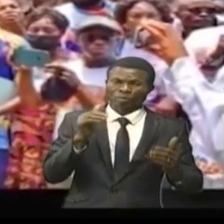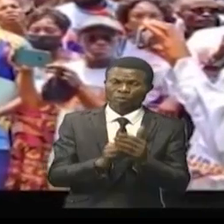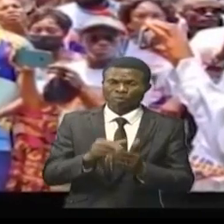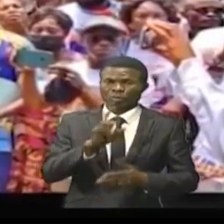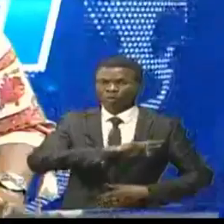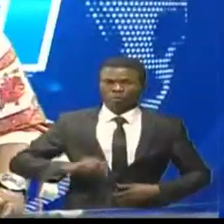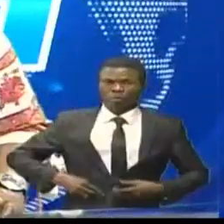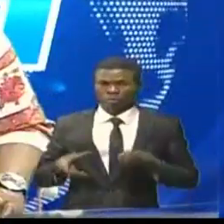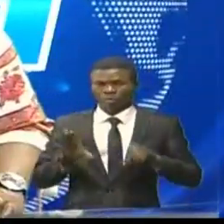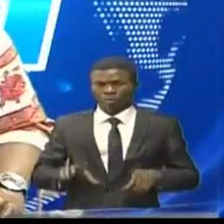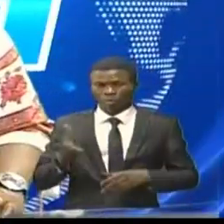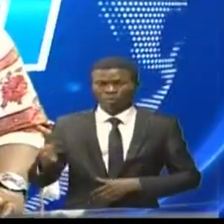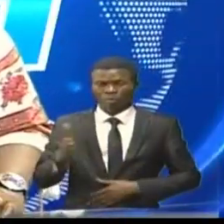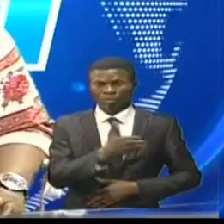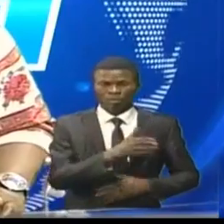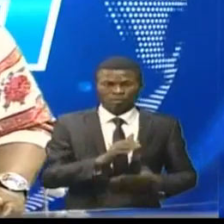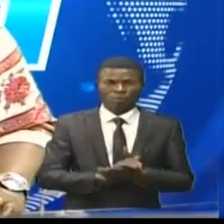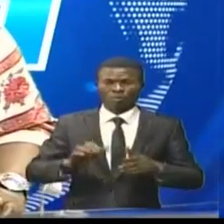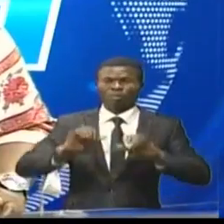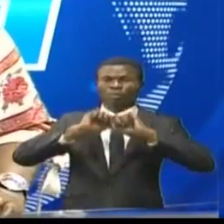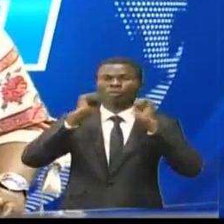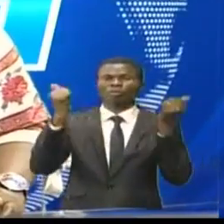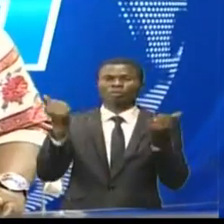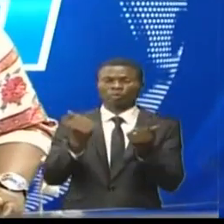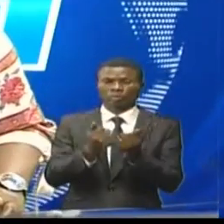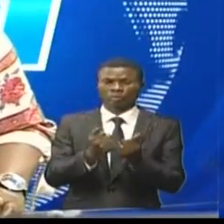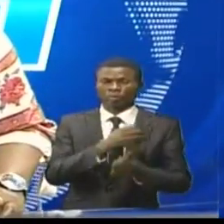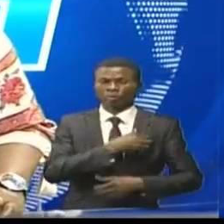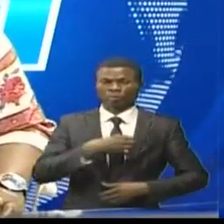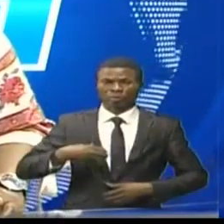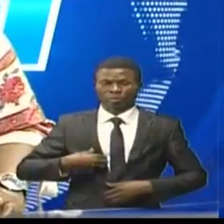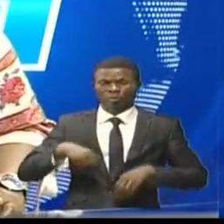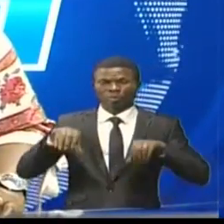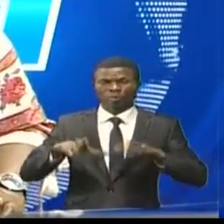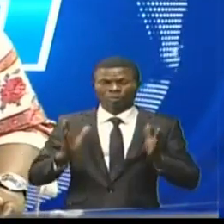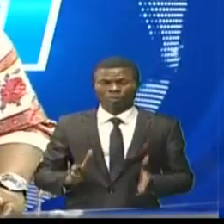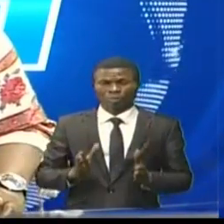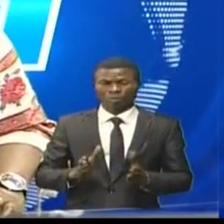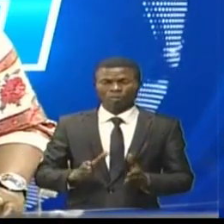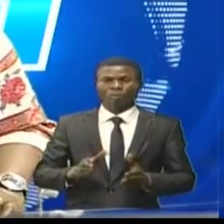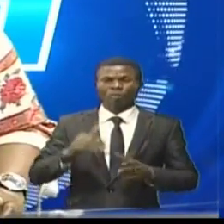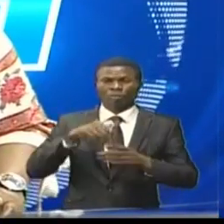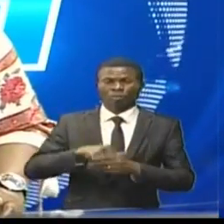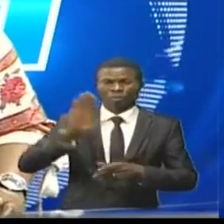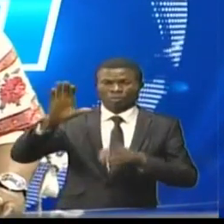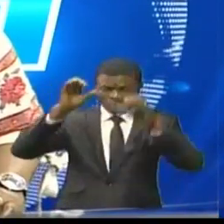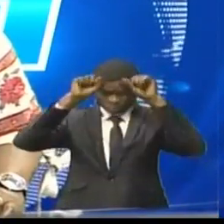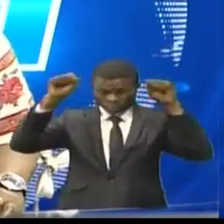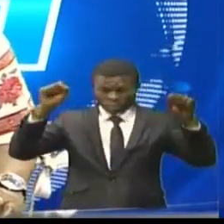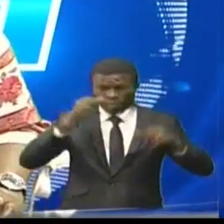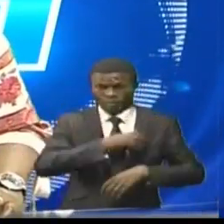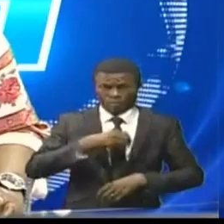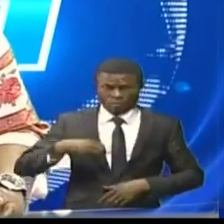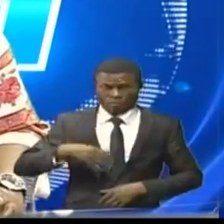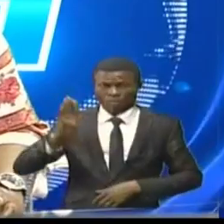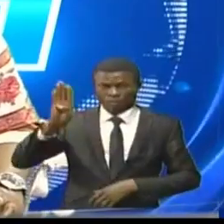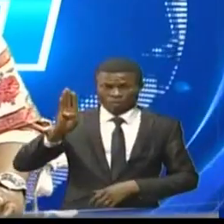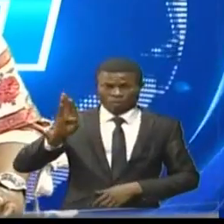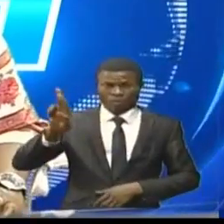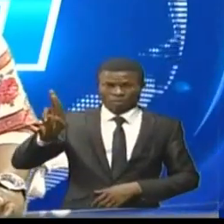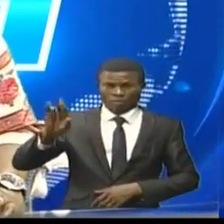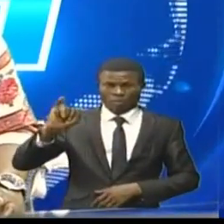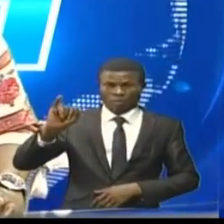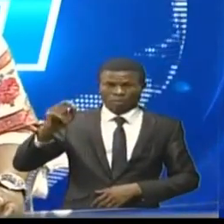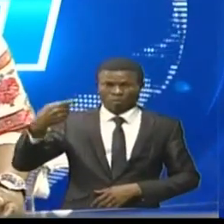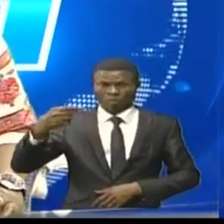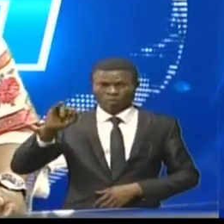du Congo. Et l'association Moissy à Congo, au travers de sa présidente Brigitte Kinkoufi, a tenu une conférence de